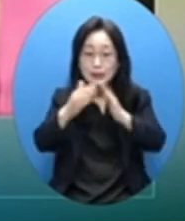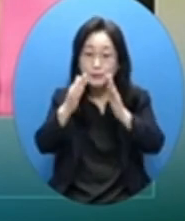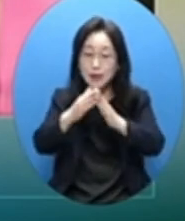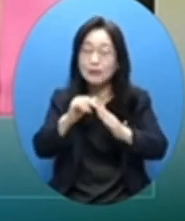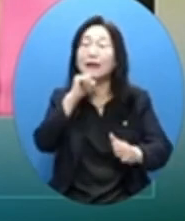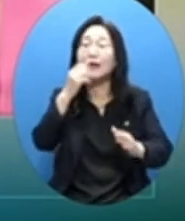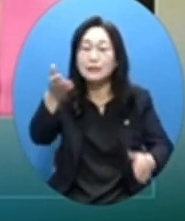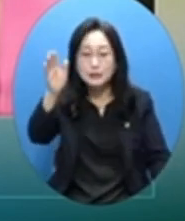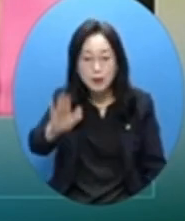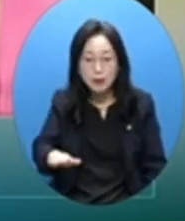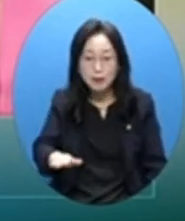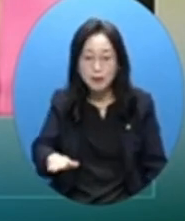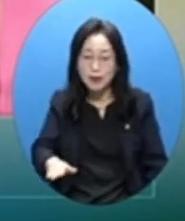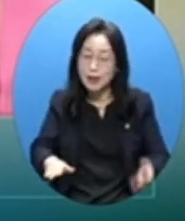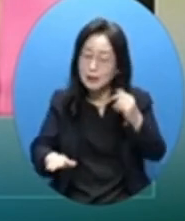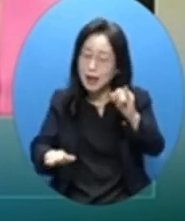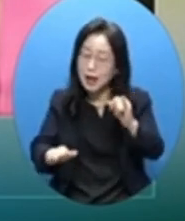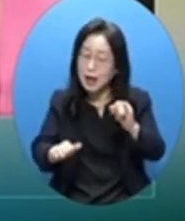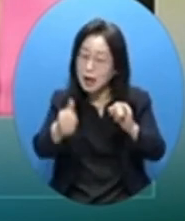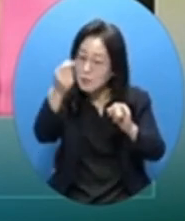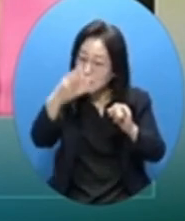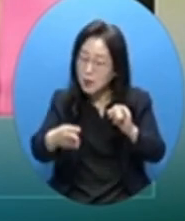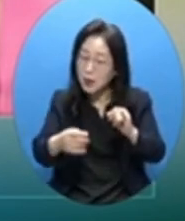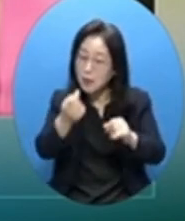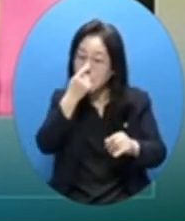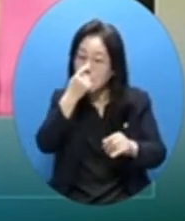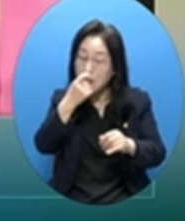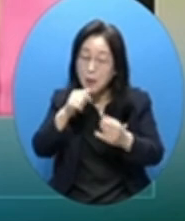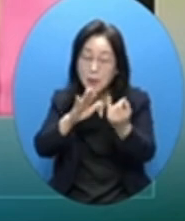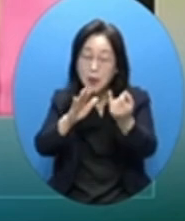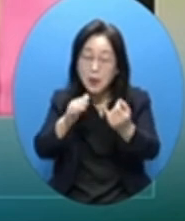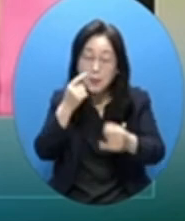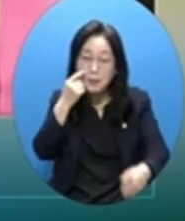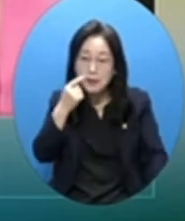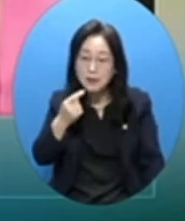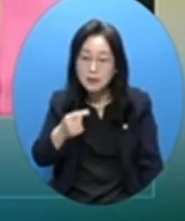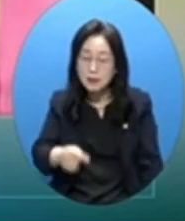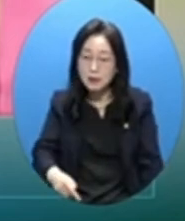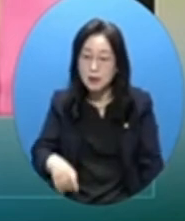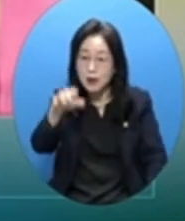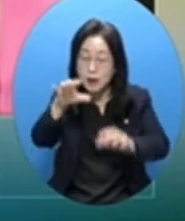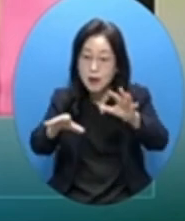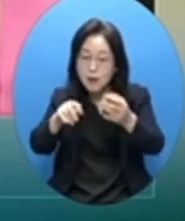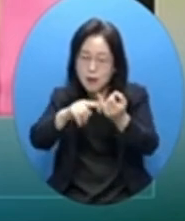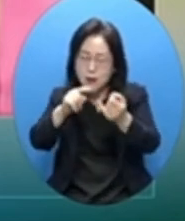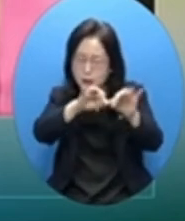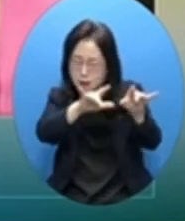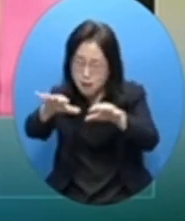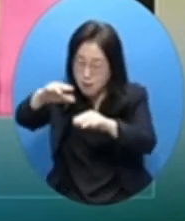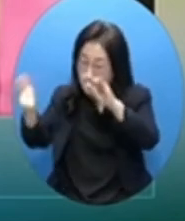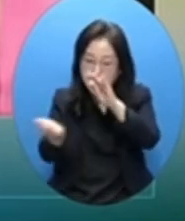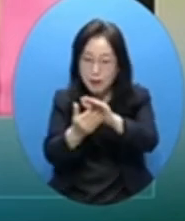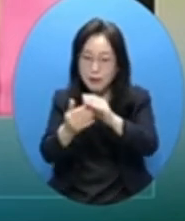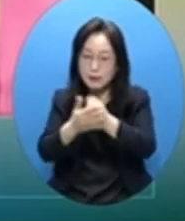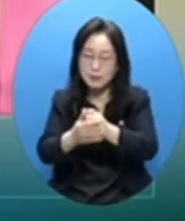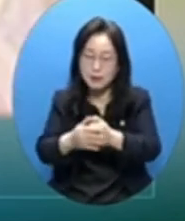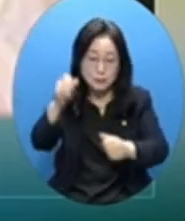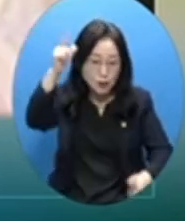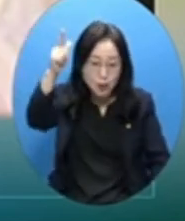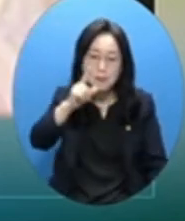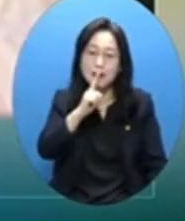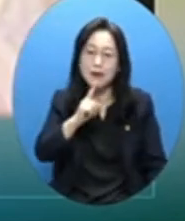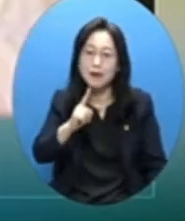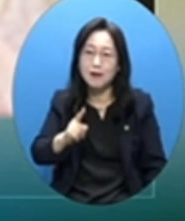어렵지만 그래도 몇 번 아이 피아노렛을 밖에 줬는데 동네에서 천재 못 자르도록 소문이 나서 5살 때